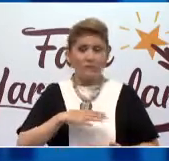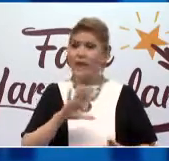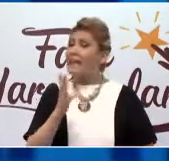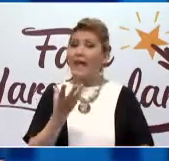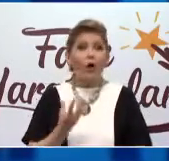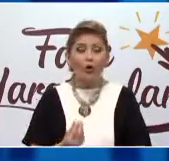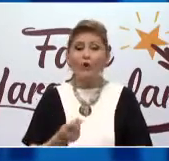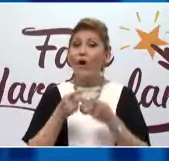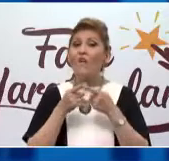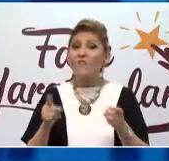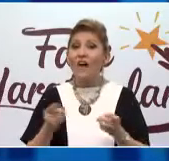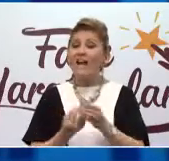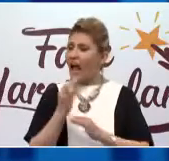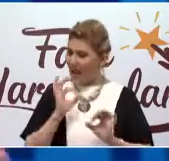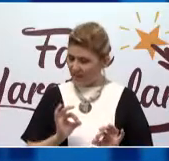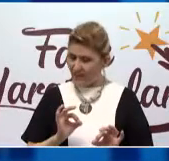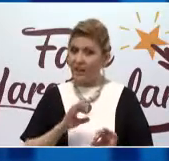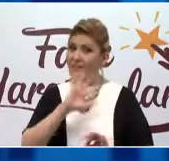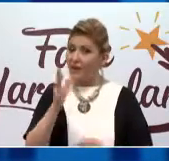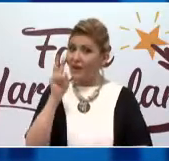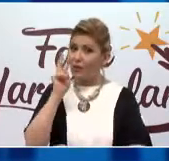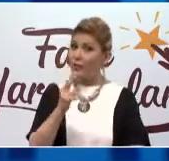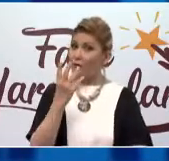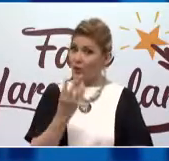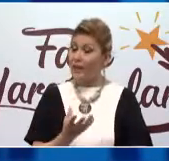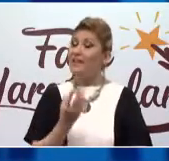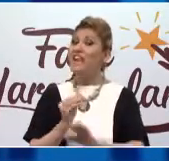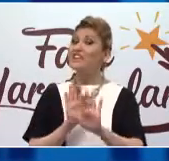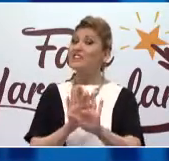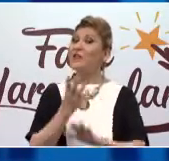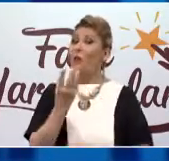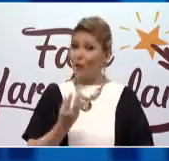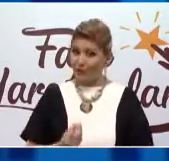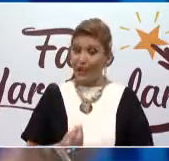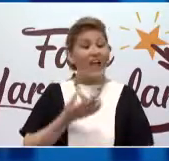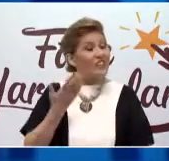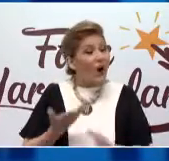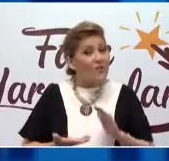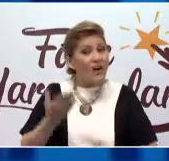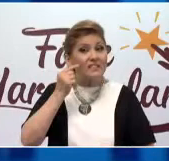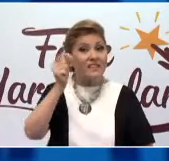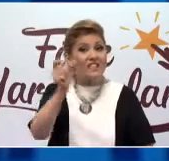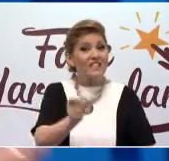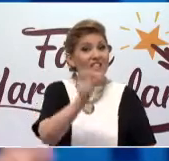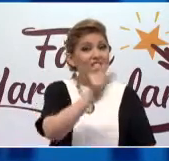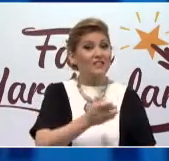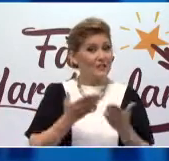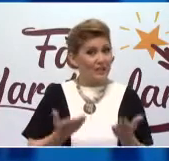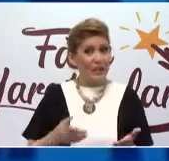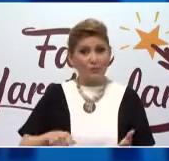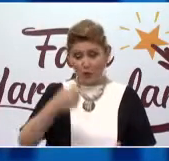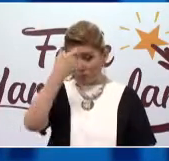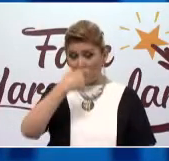oldu? Fark yaratanlarda evet daha görünür kıldık, daha teşvik edici olduk, daha fazla kişiye ulaştı bu